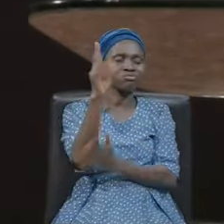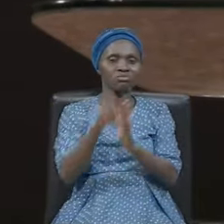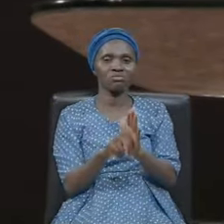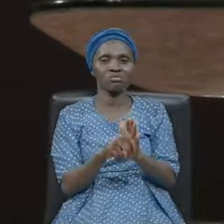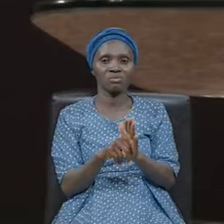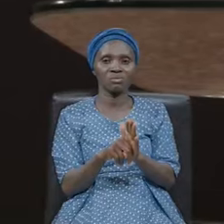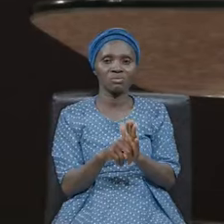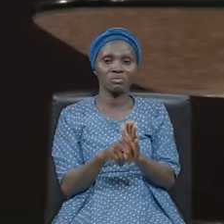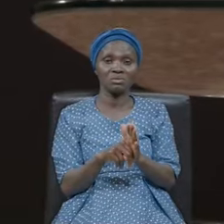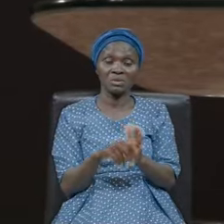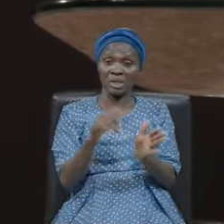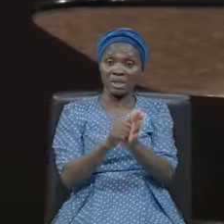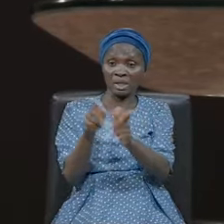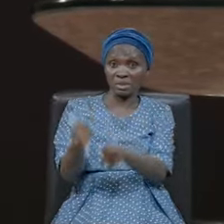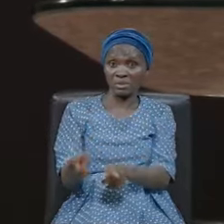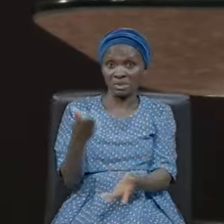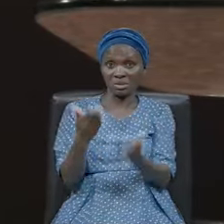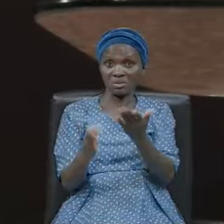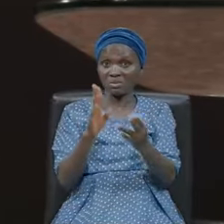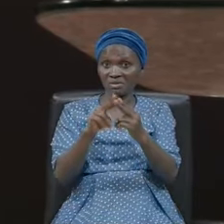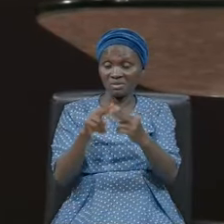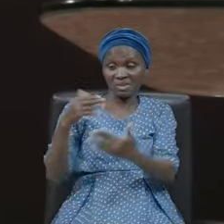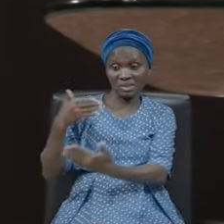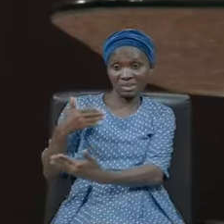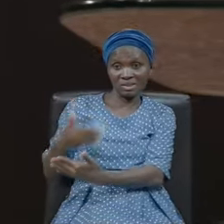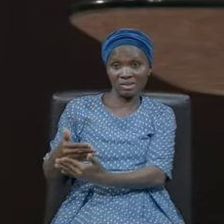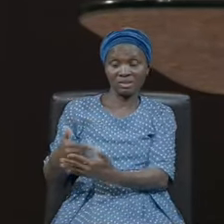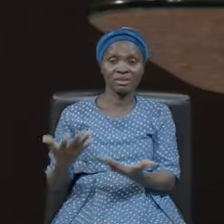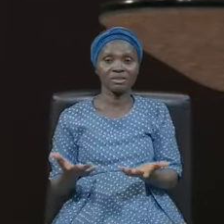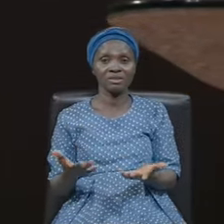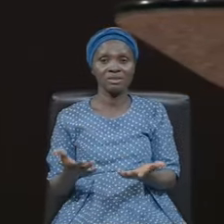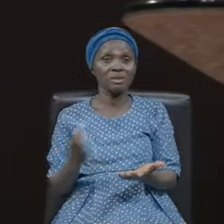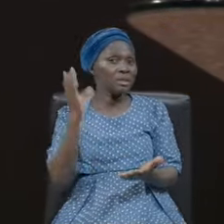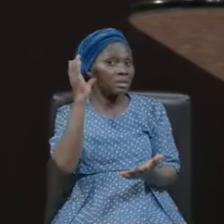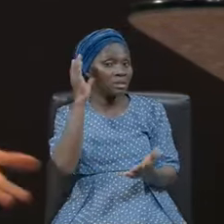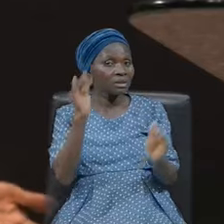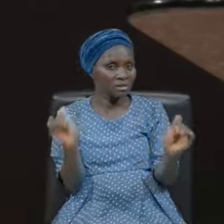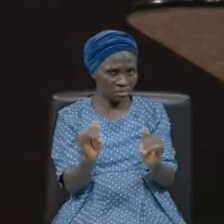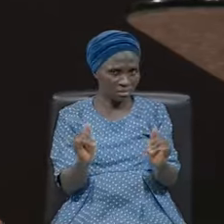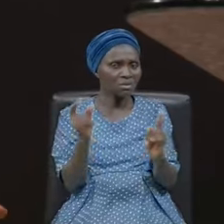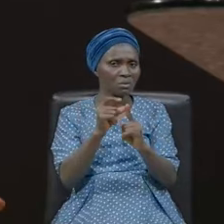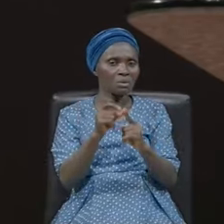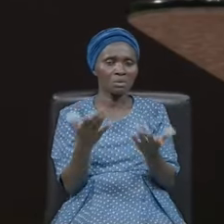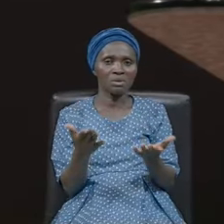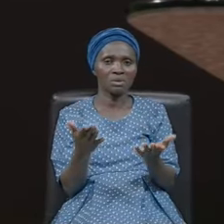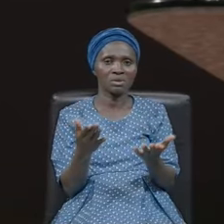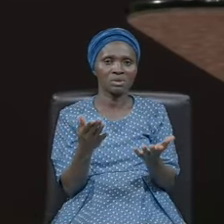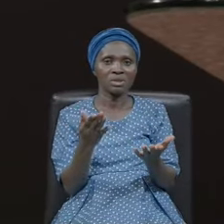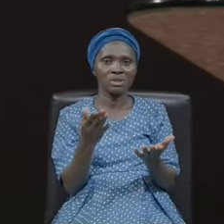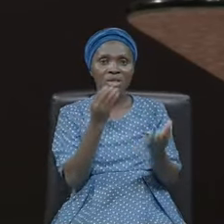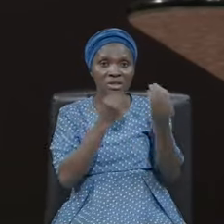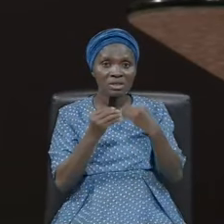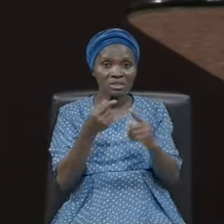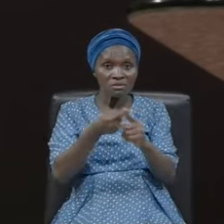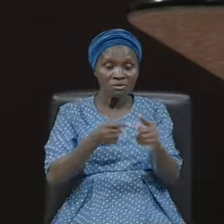Que vous pouvez être proche. Quelqu'un d'autre qui entend la même parole, qui mange à